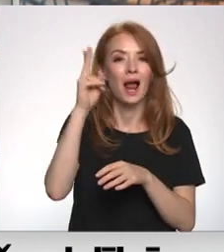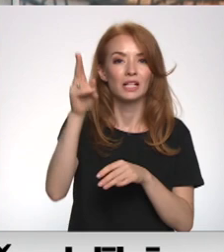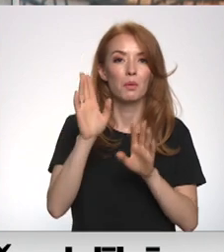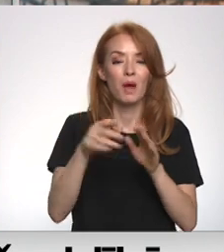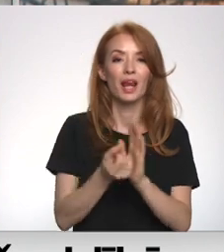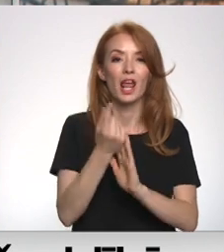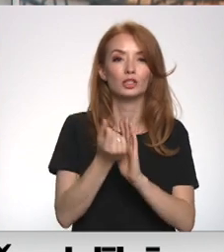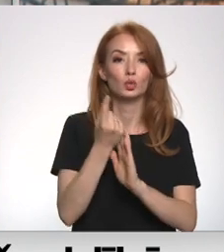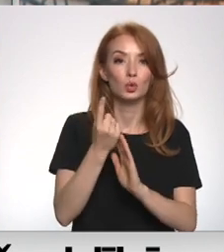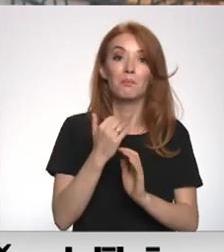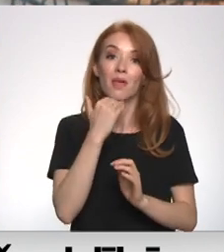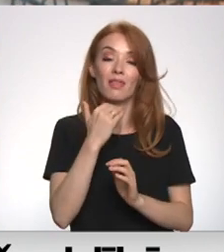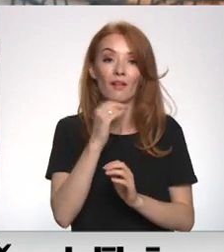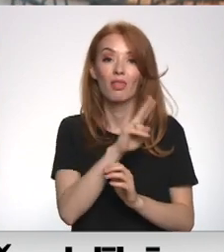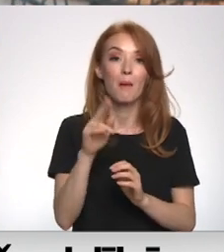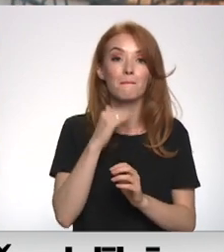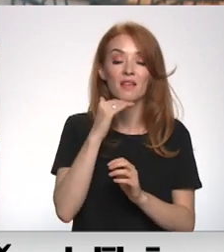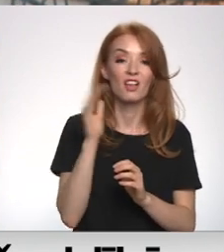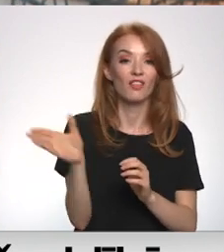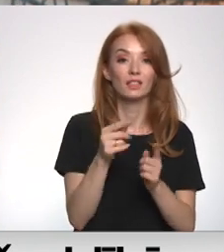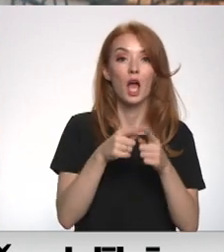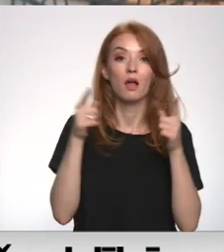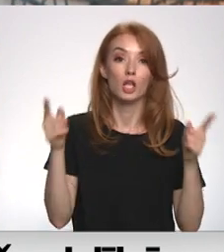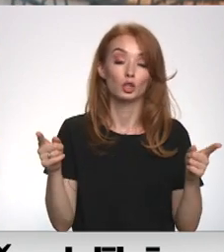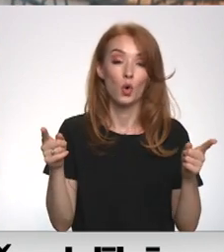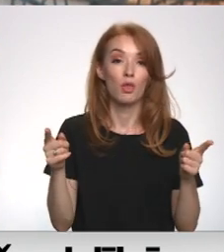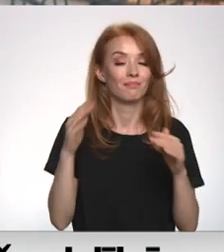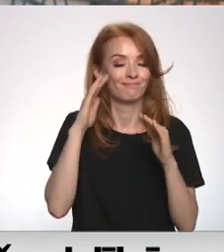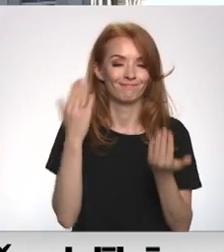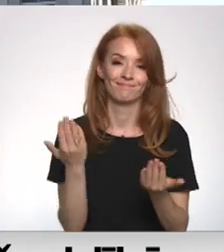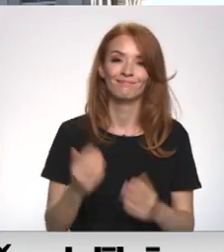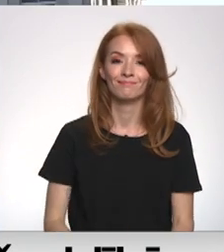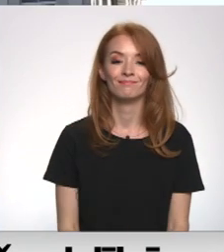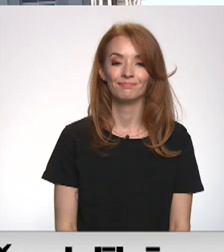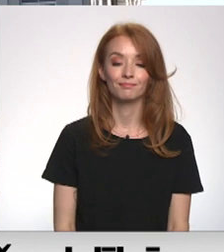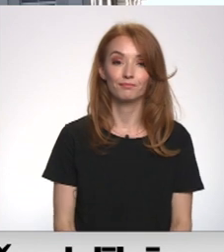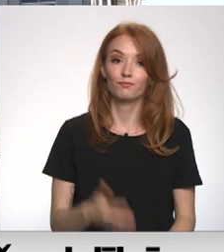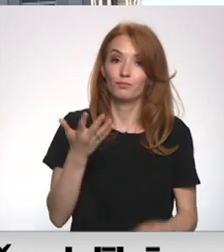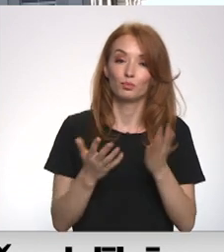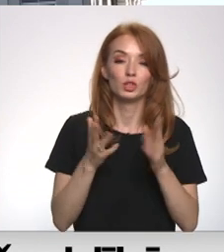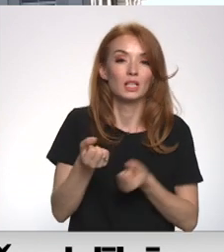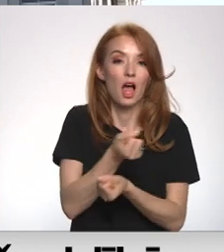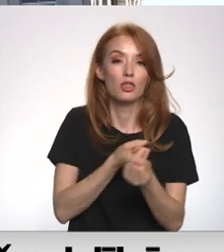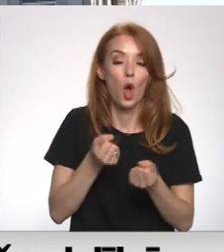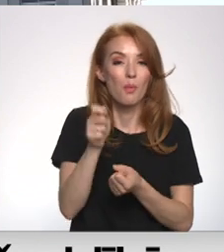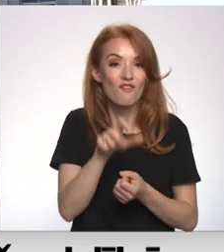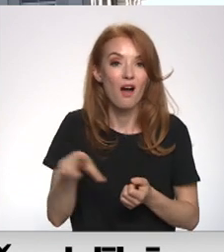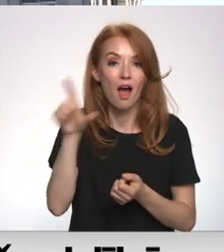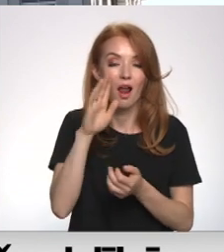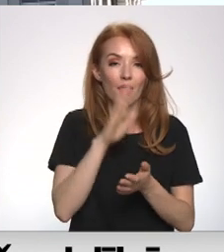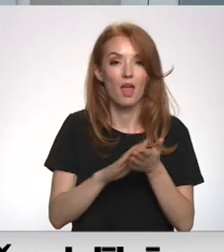par resursu pietiekumību visas apkuras sezonas garumā nav. Var nākties taupīt ievērojami vairāk, nekā